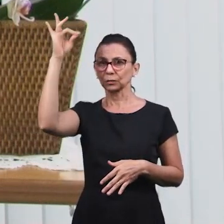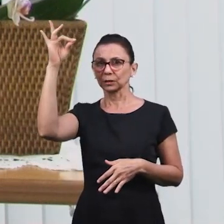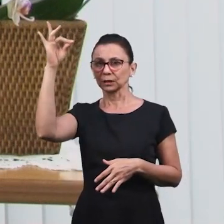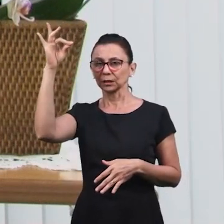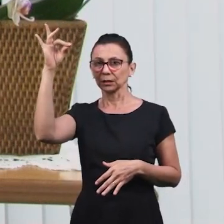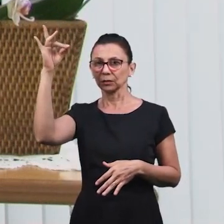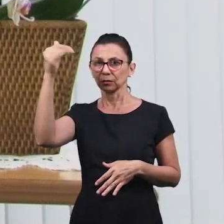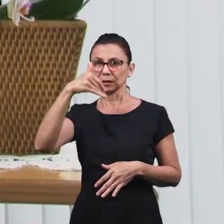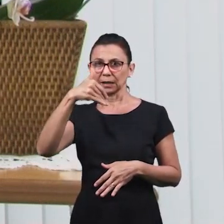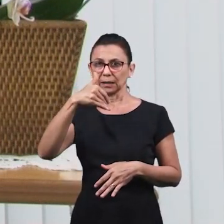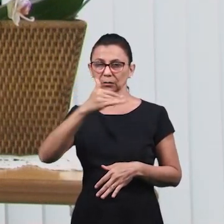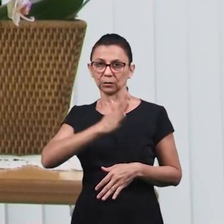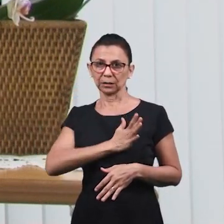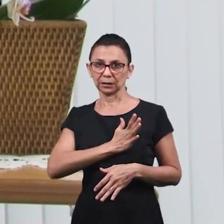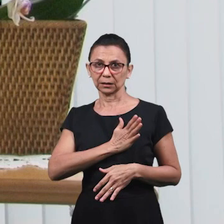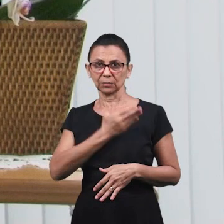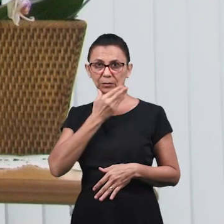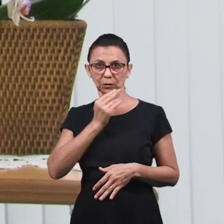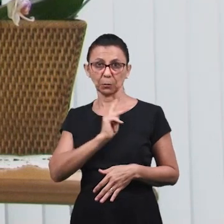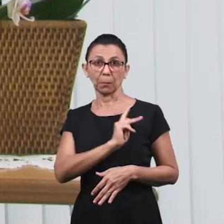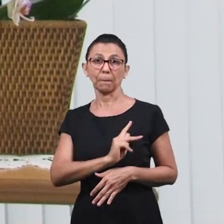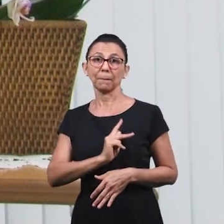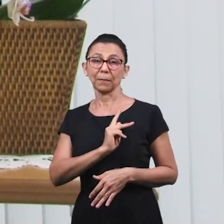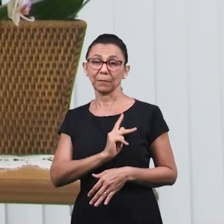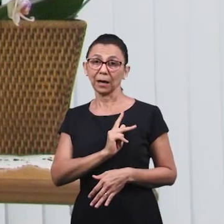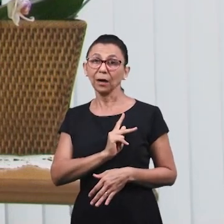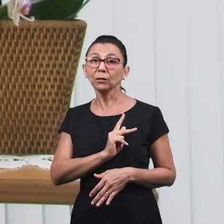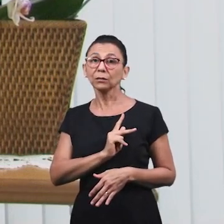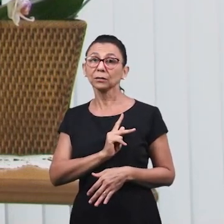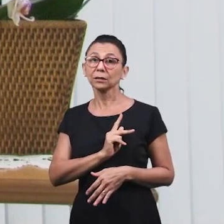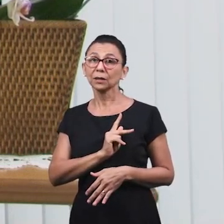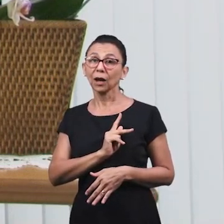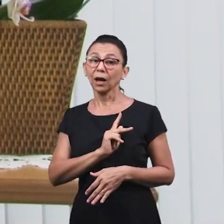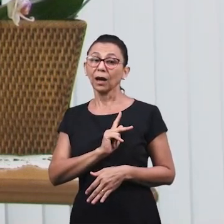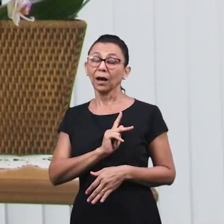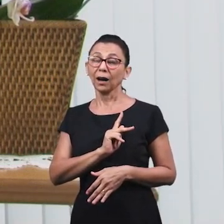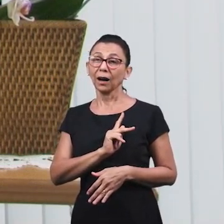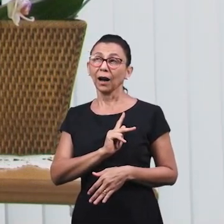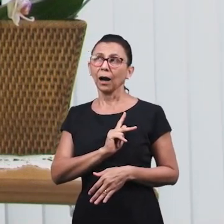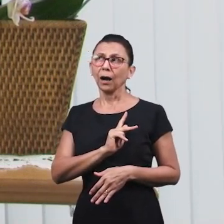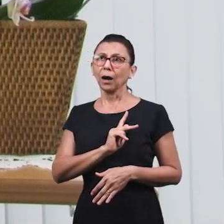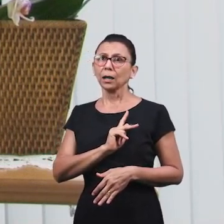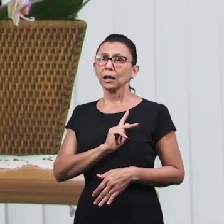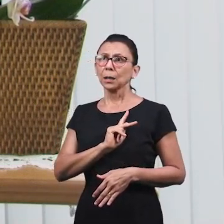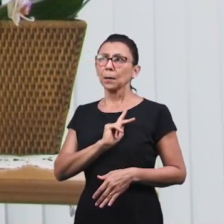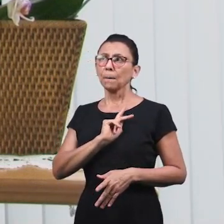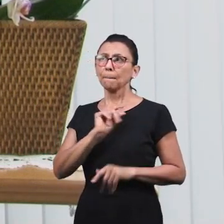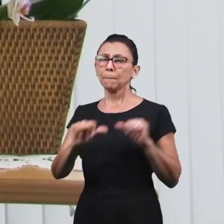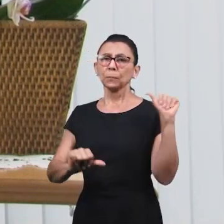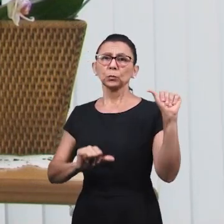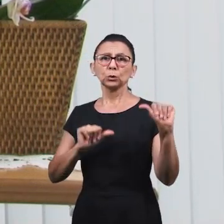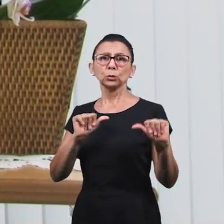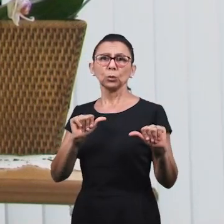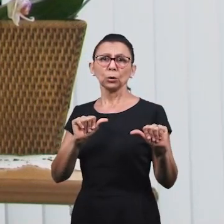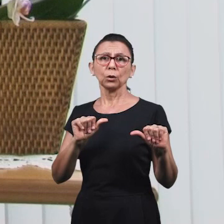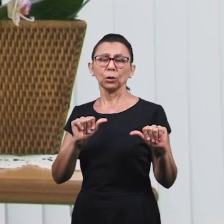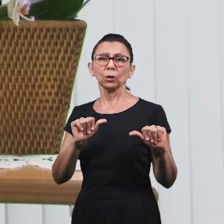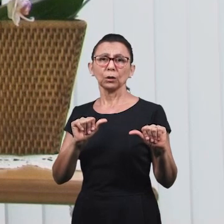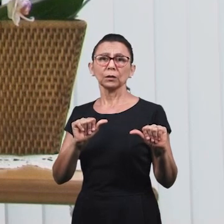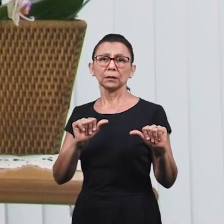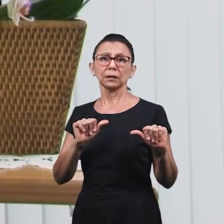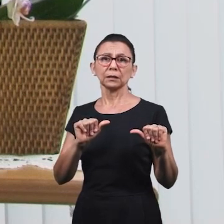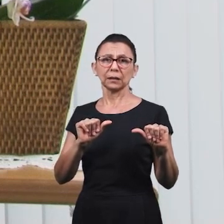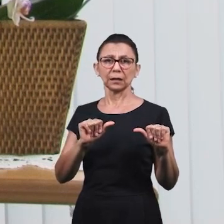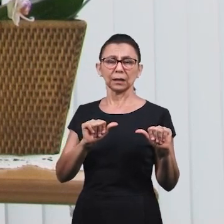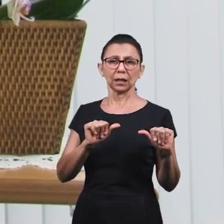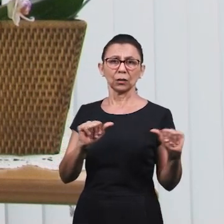Parce que maintenant, avec le Saint-Esprit dans sa vie, ce qui était le